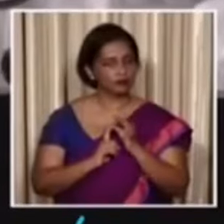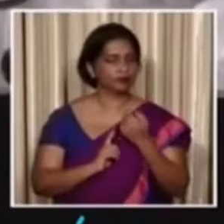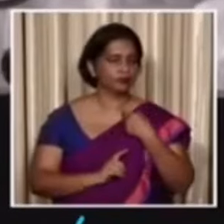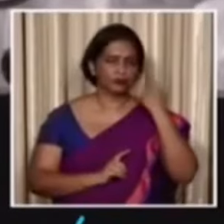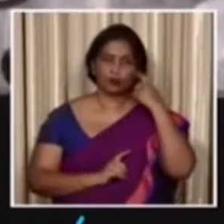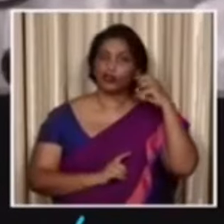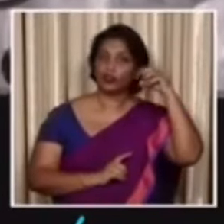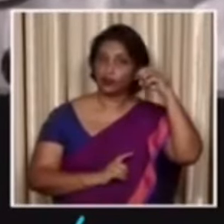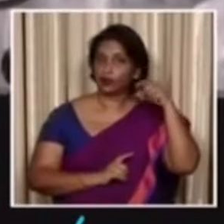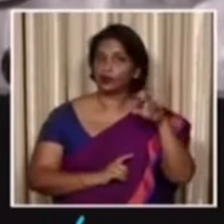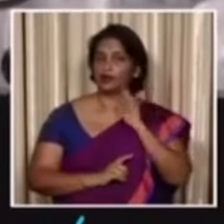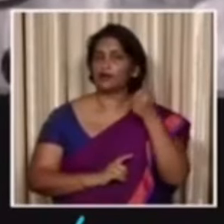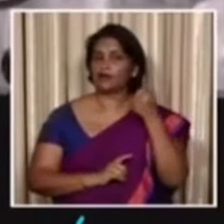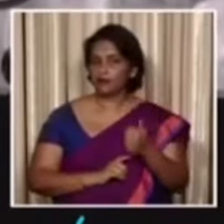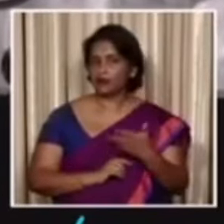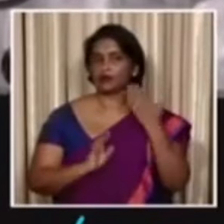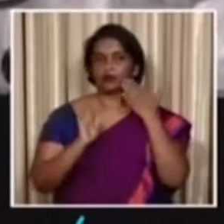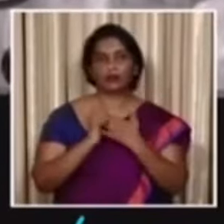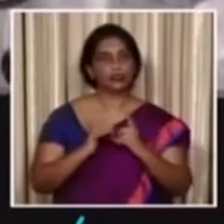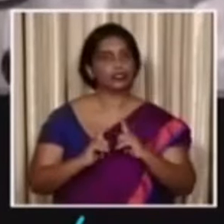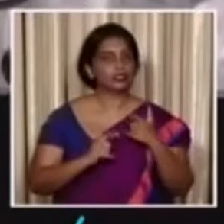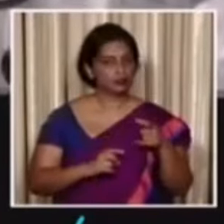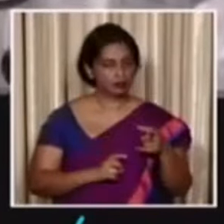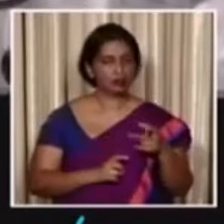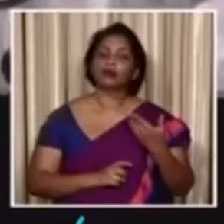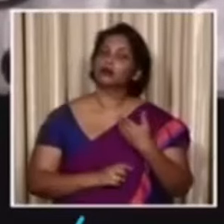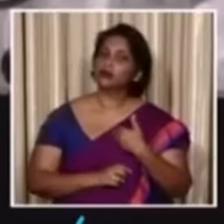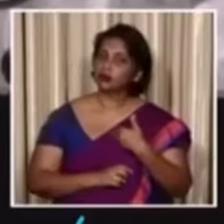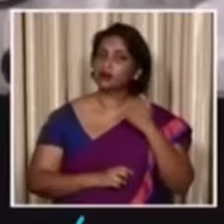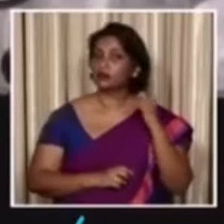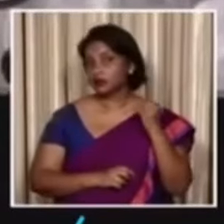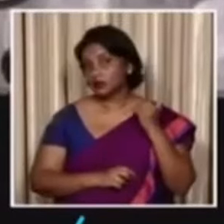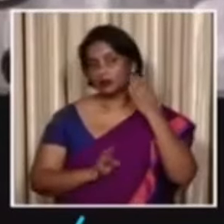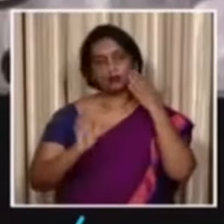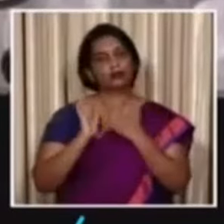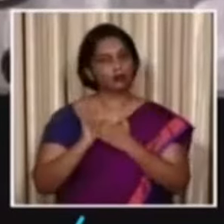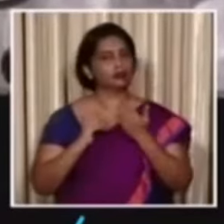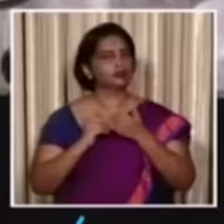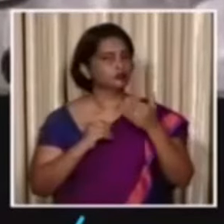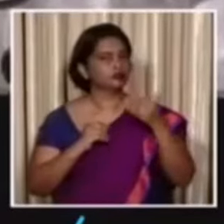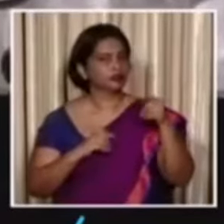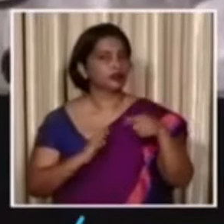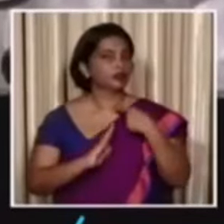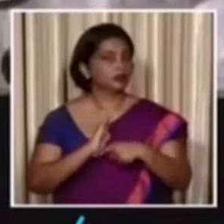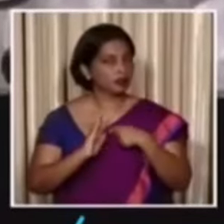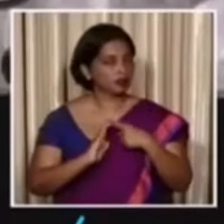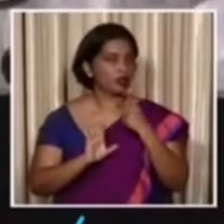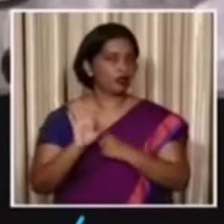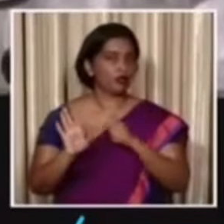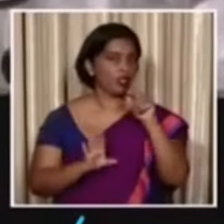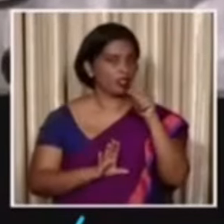අපි දන්නවා විදුලි බලය අත්‍යවශ්‍ය අංගයක් අපේ ජීවිතවලට. අපි සමහර කාරණාවලදී දිගින් දිගටම මේ රටේ අවුරුදු